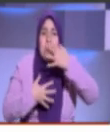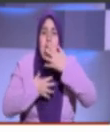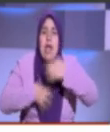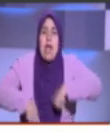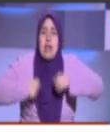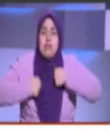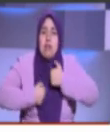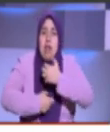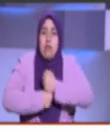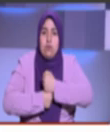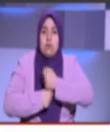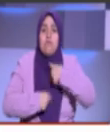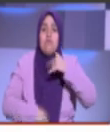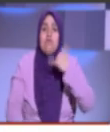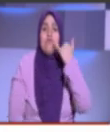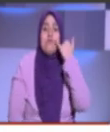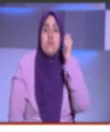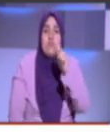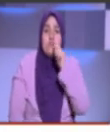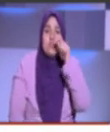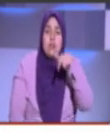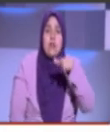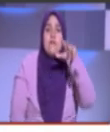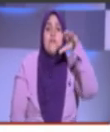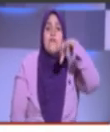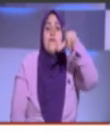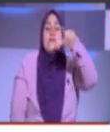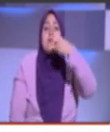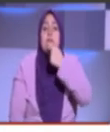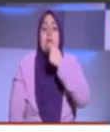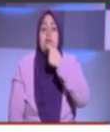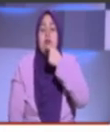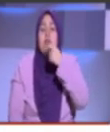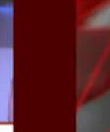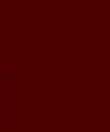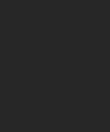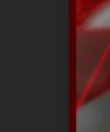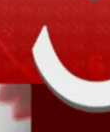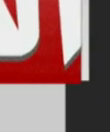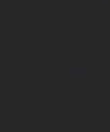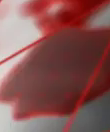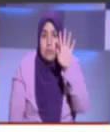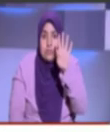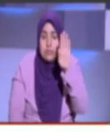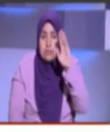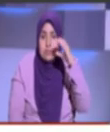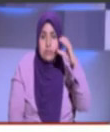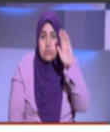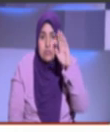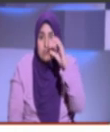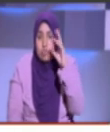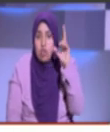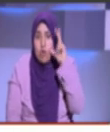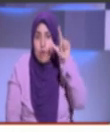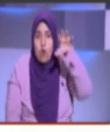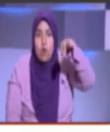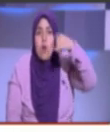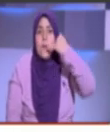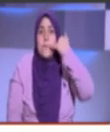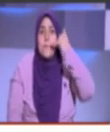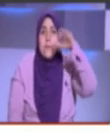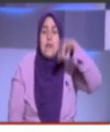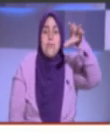من لندن ينضم إلينا عبدو جمال مراسل أكسترا نيوز. عبدو، أهلا بك معنا في هذه الجولة. إذا هناك إشادة من